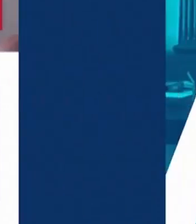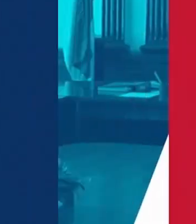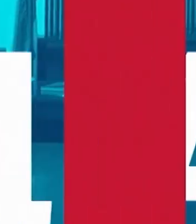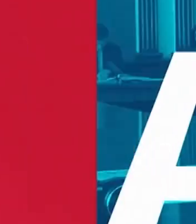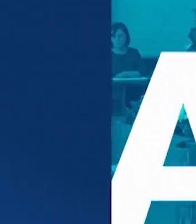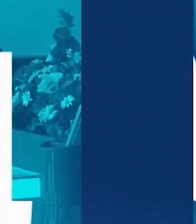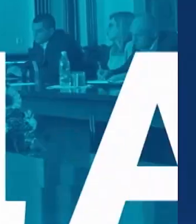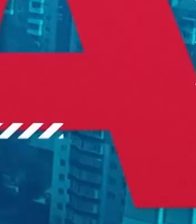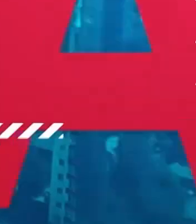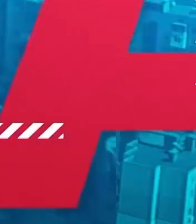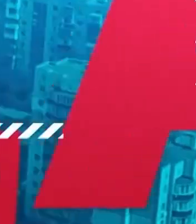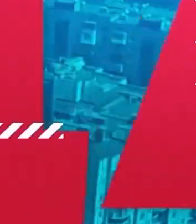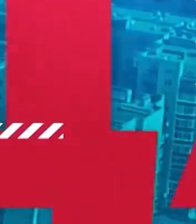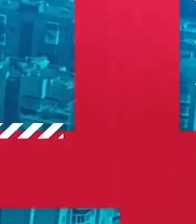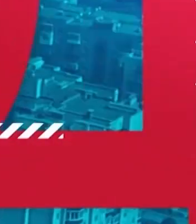Дякую!